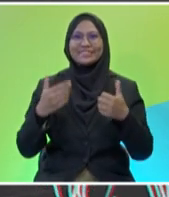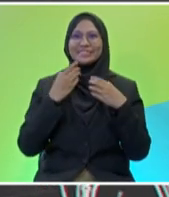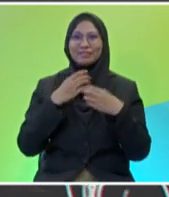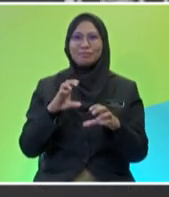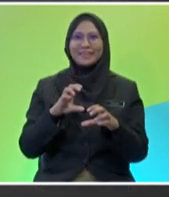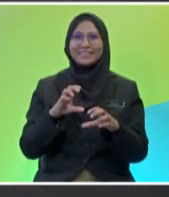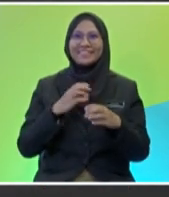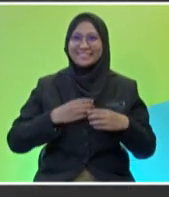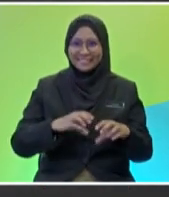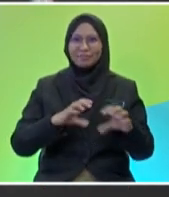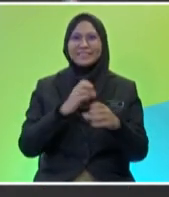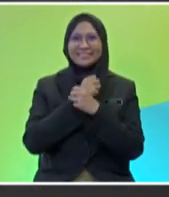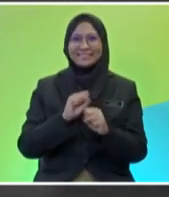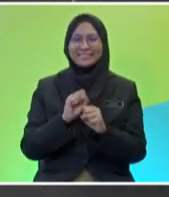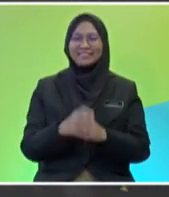ini